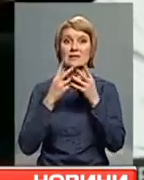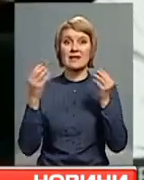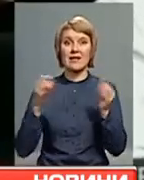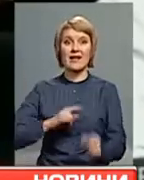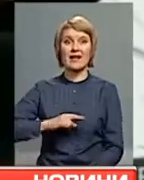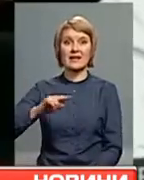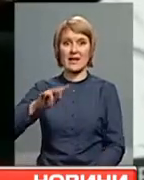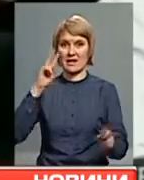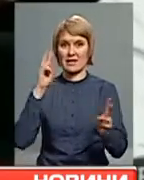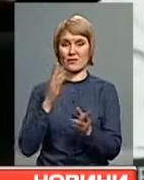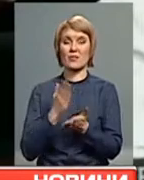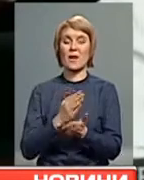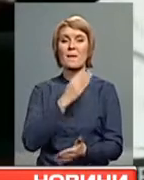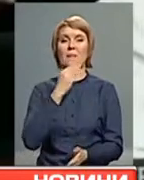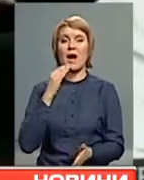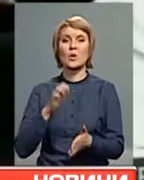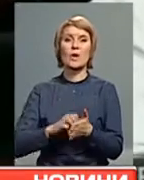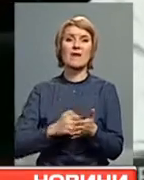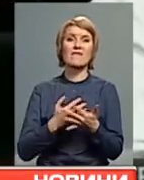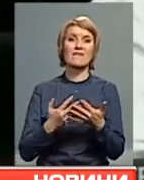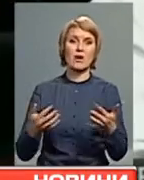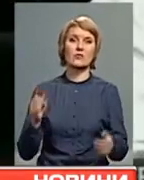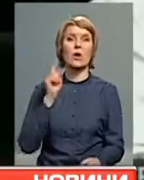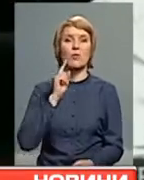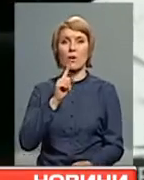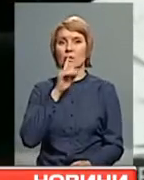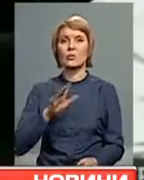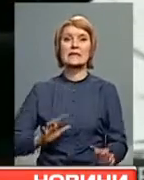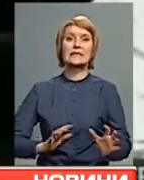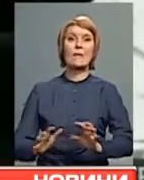невідомо. Існує багато факторів. Однак поки що не будемо спекулювати ними.